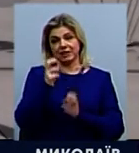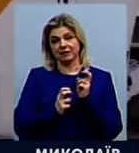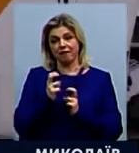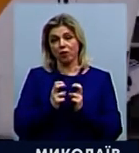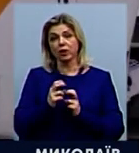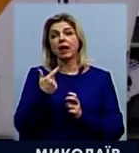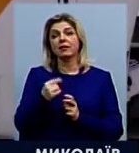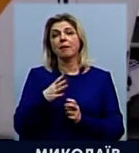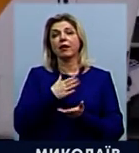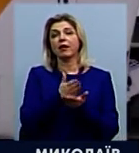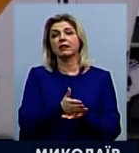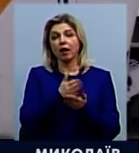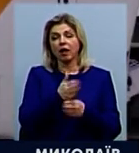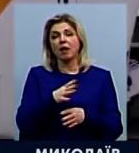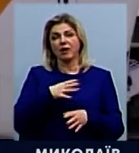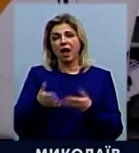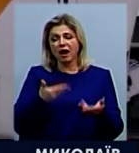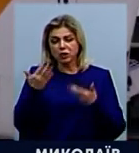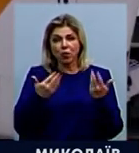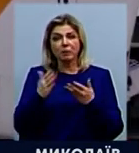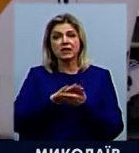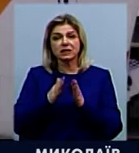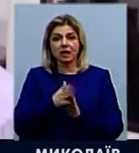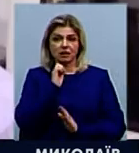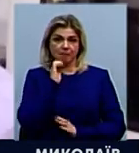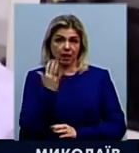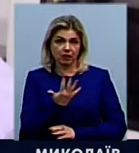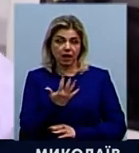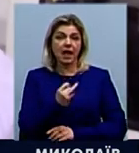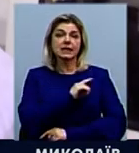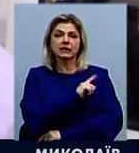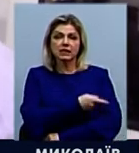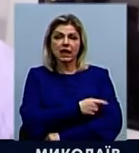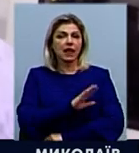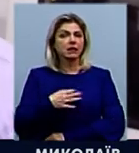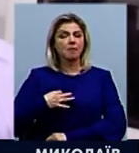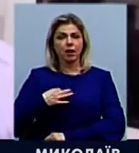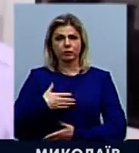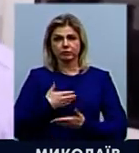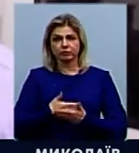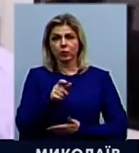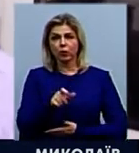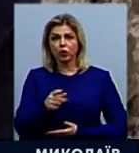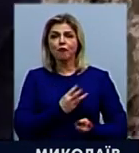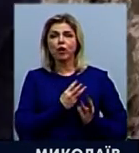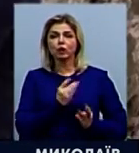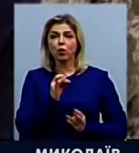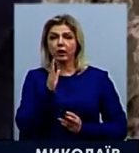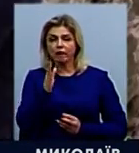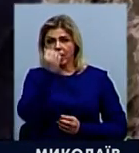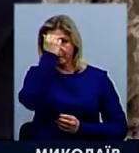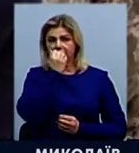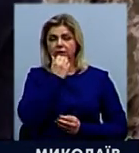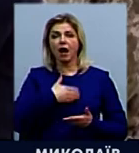заводі, де він перебував у розібраному стані 5 років. Силами небайдужих ентузіастів-волонтерів завдяки активній